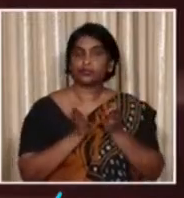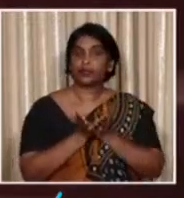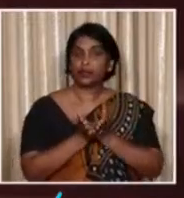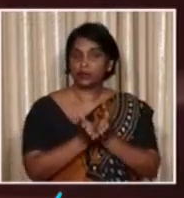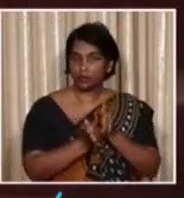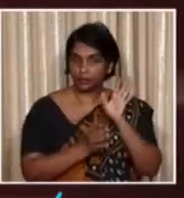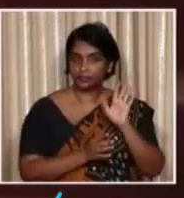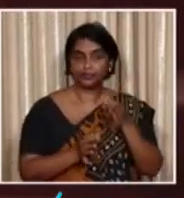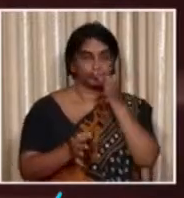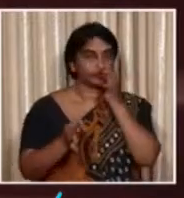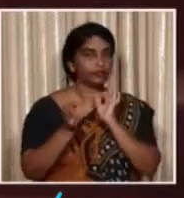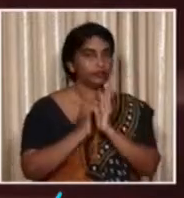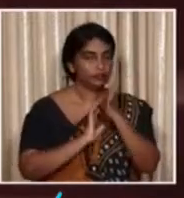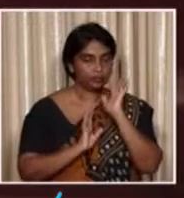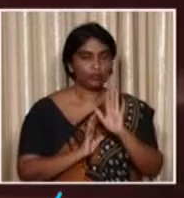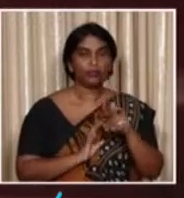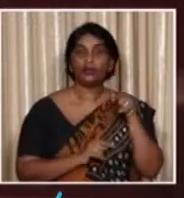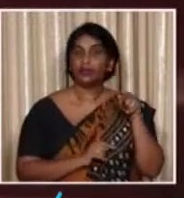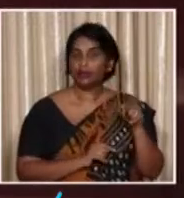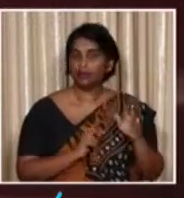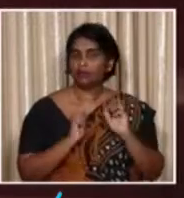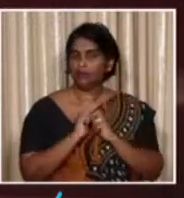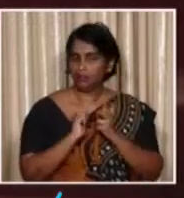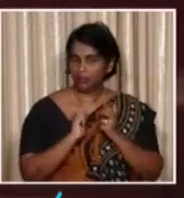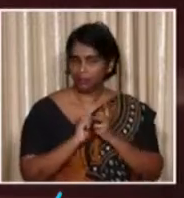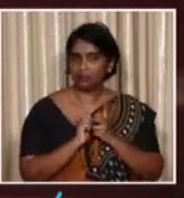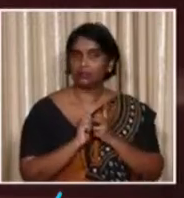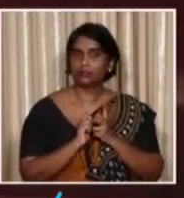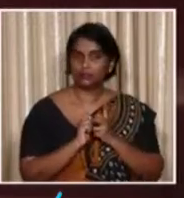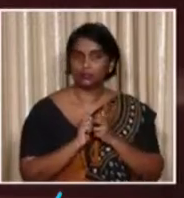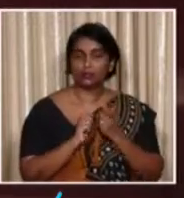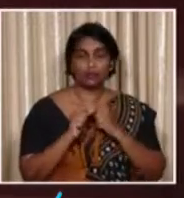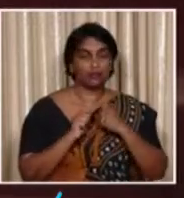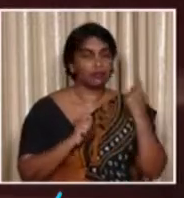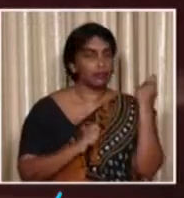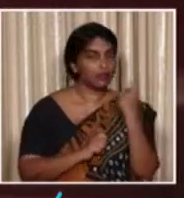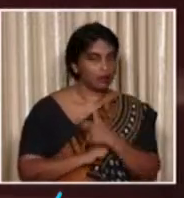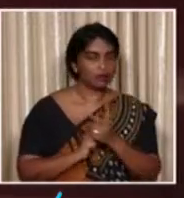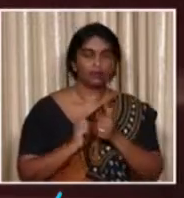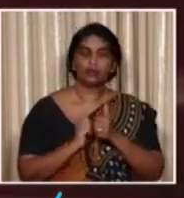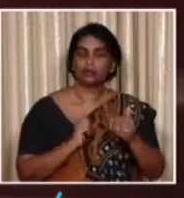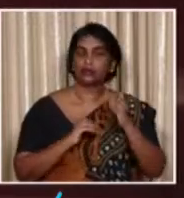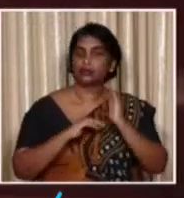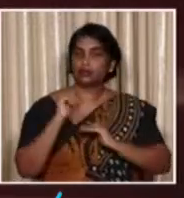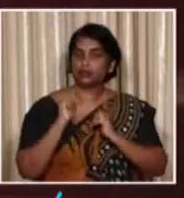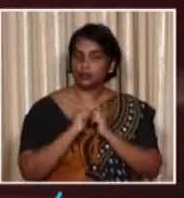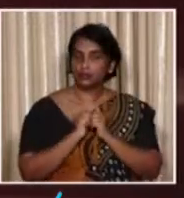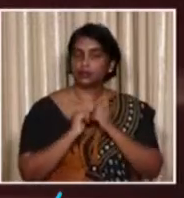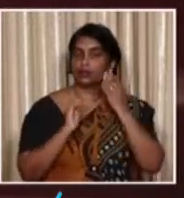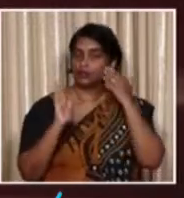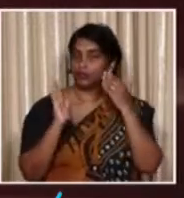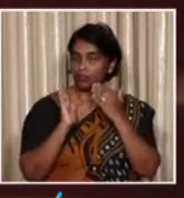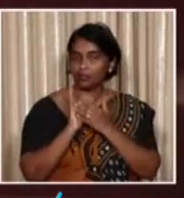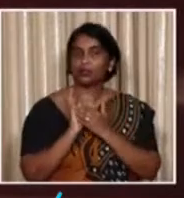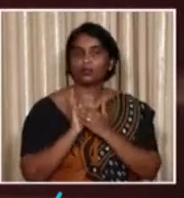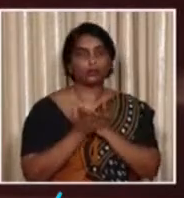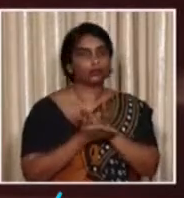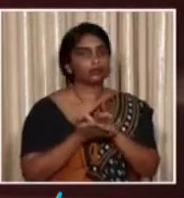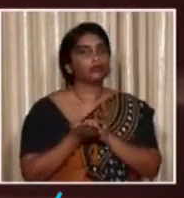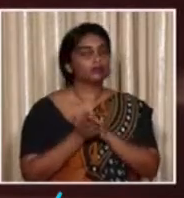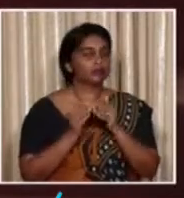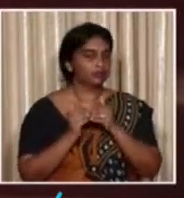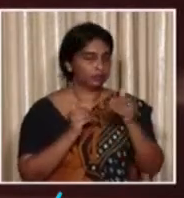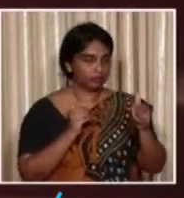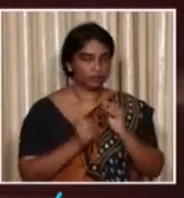Pearl නෞකාව ගිනිබත් වීම නිසා සිදු හානිය වන්දි අය කර ගැනීමට ගෙන ඇති පියවර ජනාධිපති සම්බන්ධයෙන් පැහැදිලි කිරීමක්